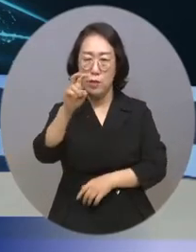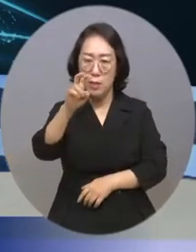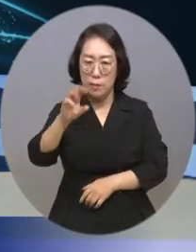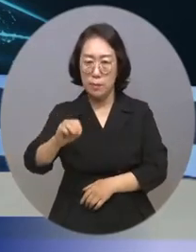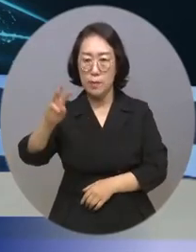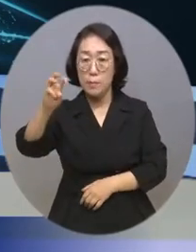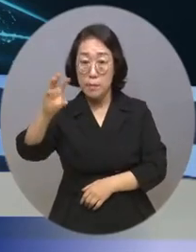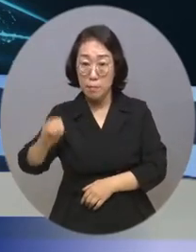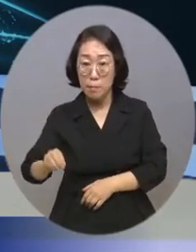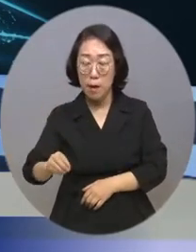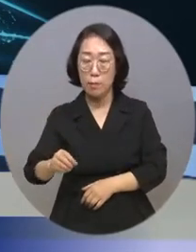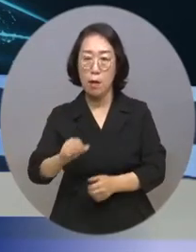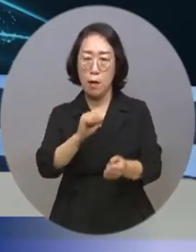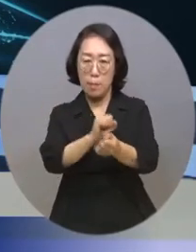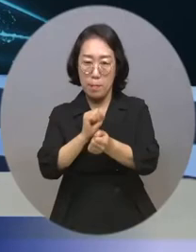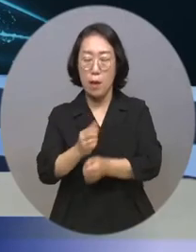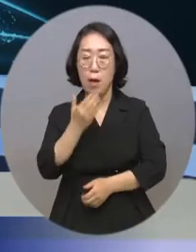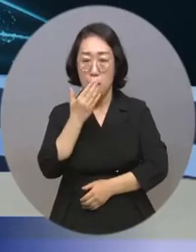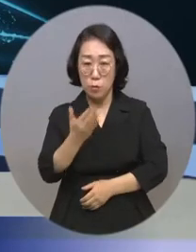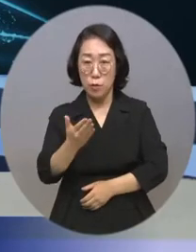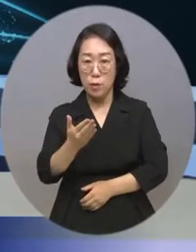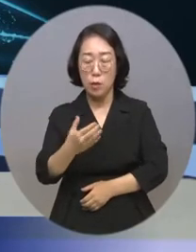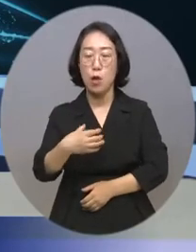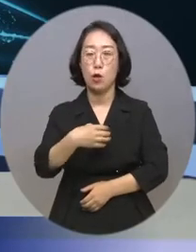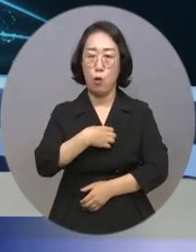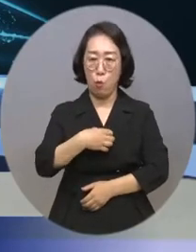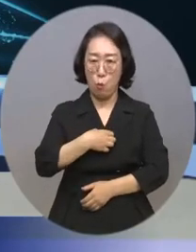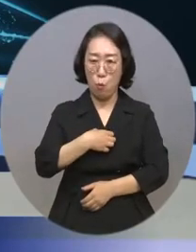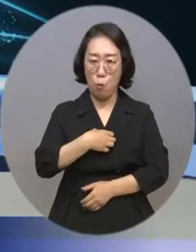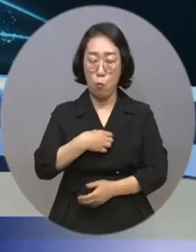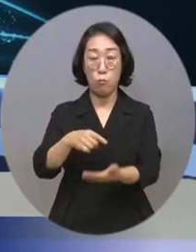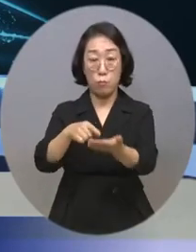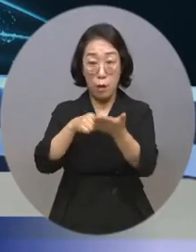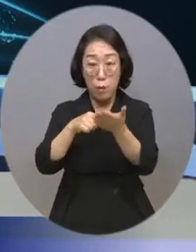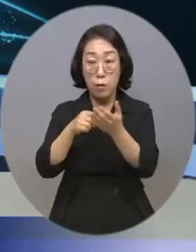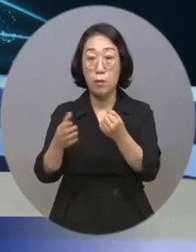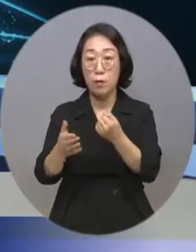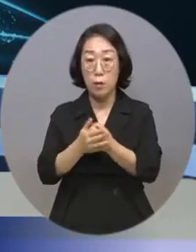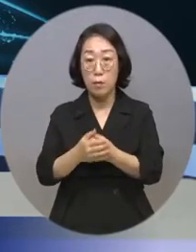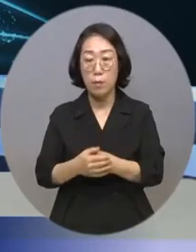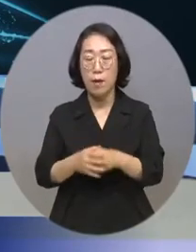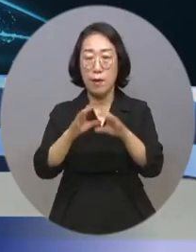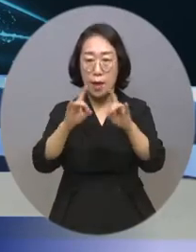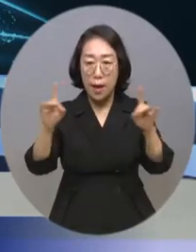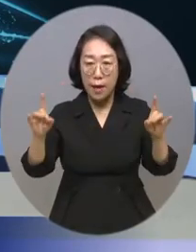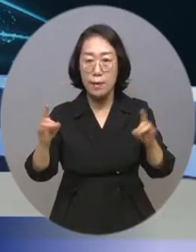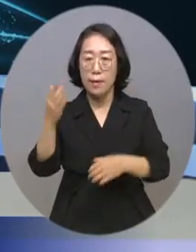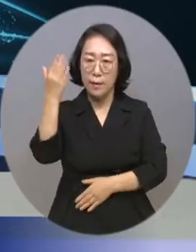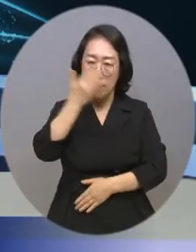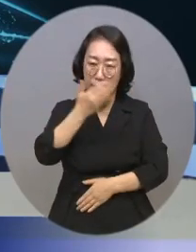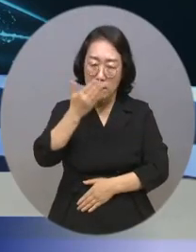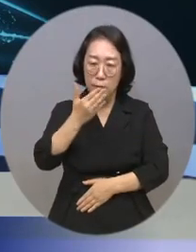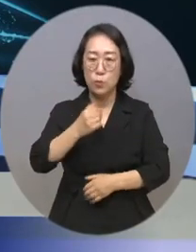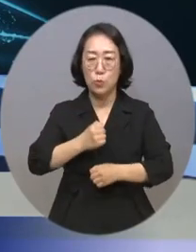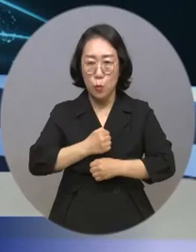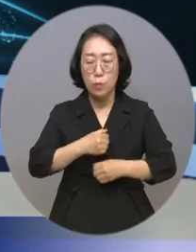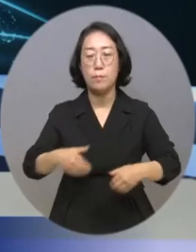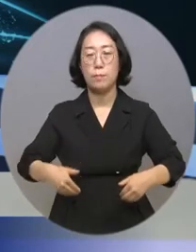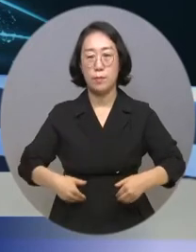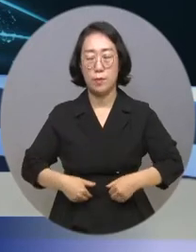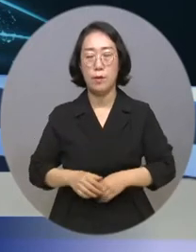명의 확진자가 나올 수 있다는 경고의 목소리도 있는 만큼 각별한 개인 방역 수칙 준수가